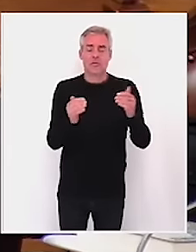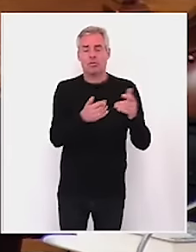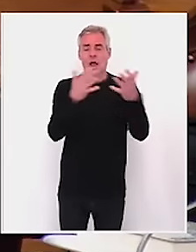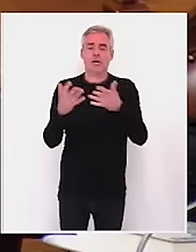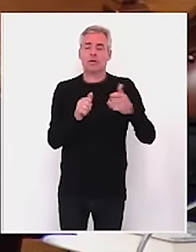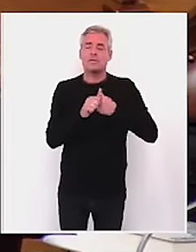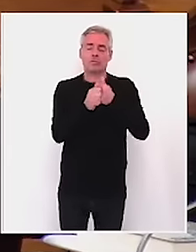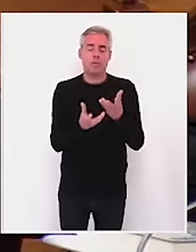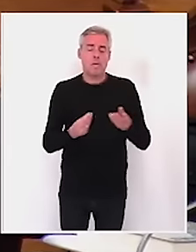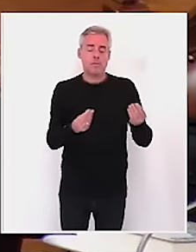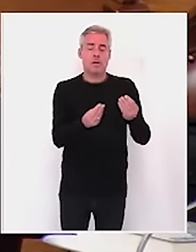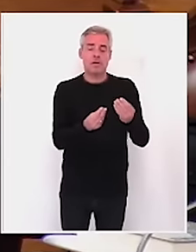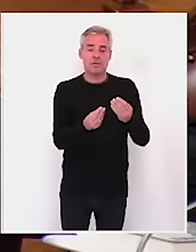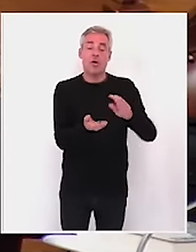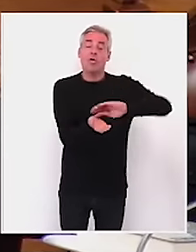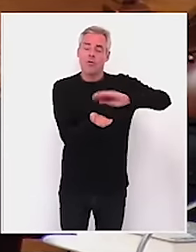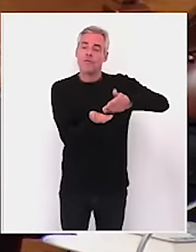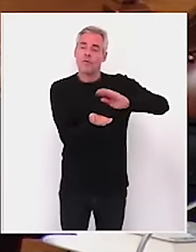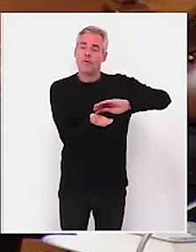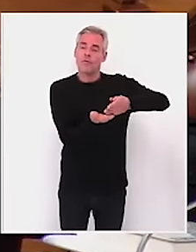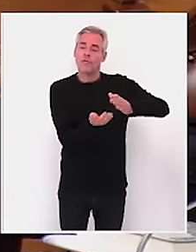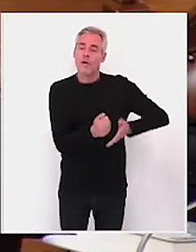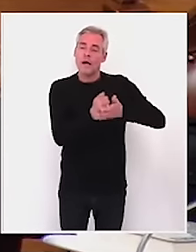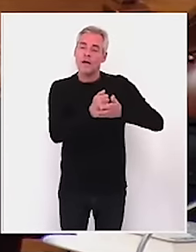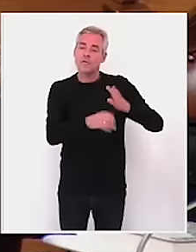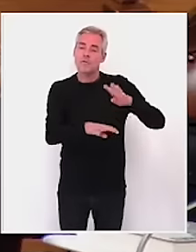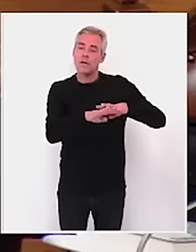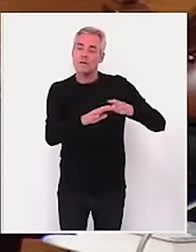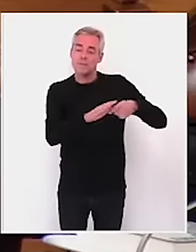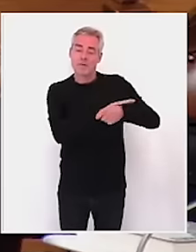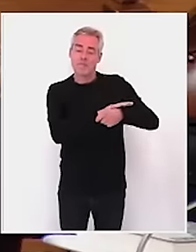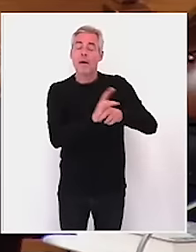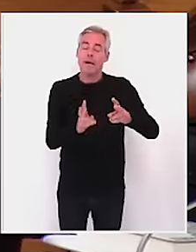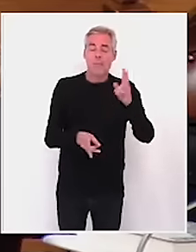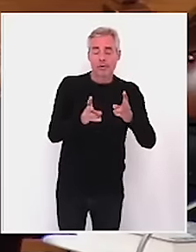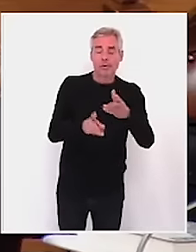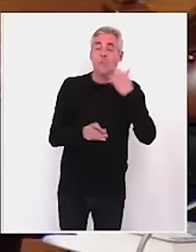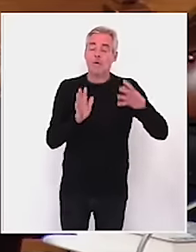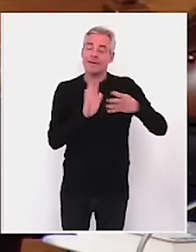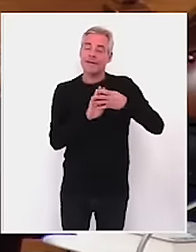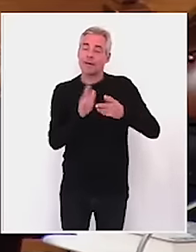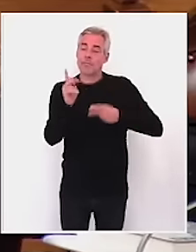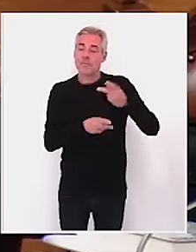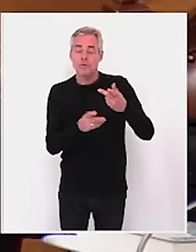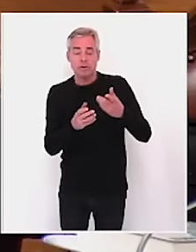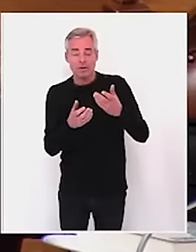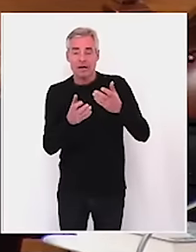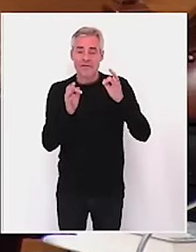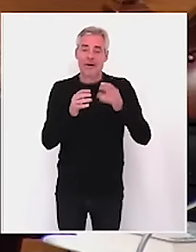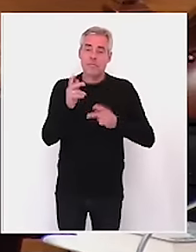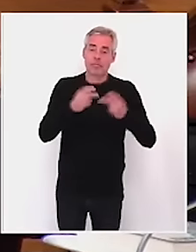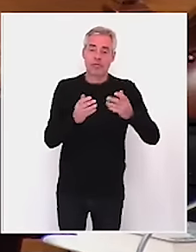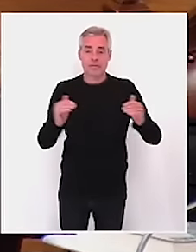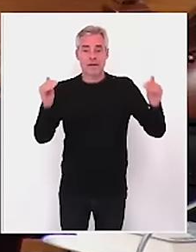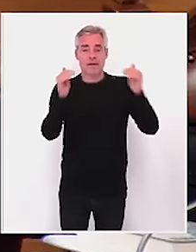par rapport à la population, enfin le fond des aides aux quartiers. Mais on pense que ça mériterait de mettre plus en avant et de renforcer des aspects justement